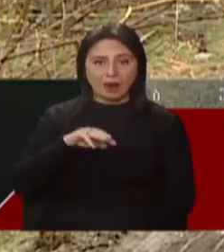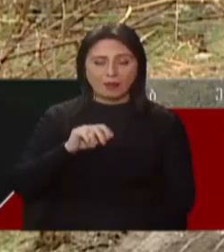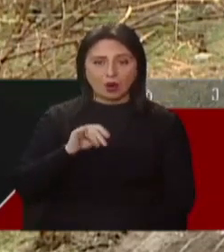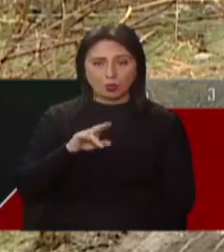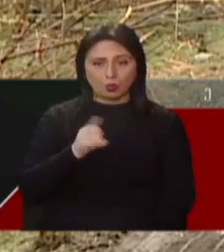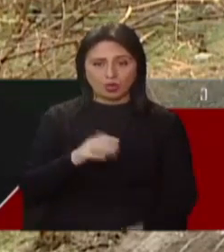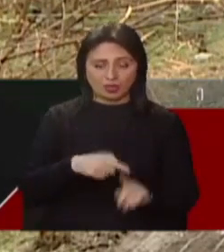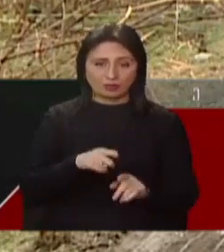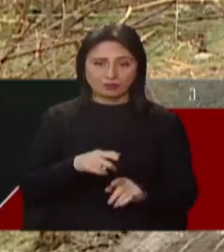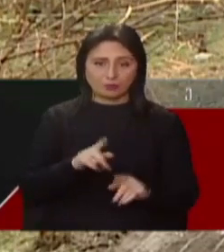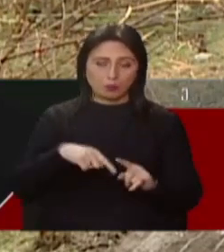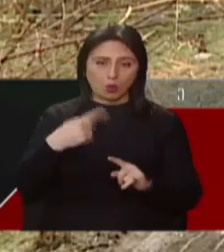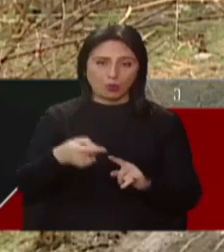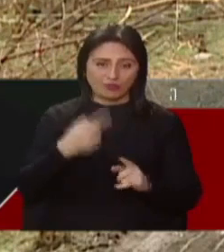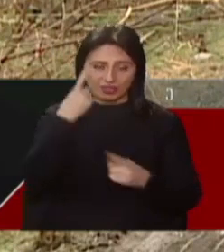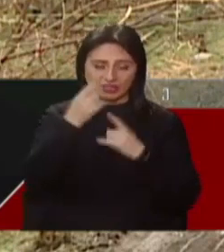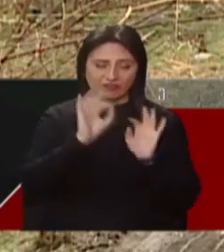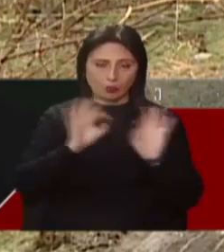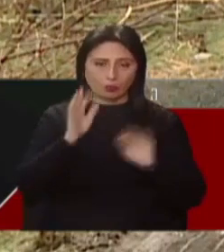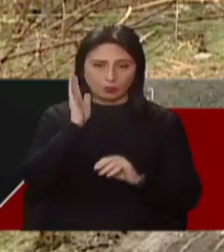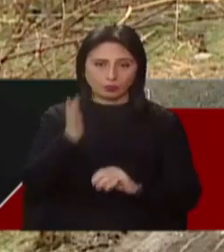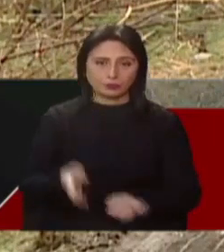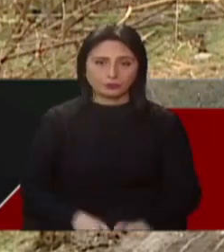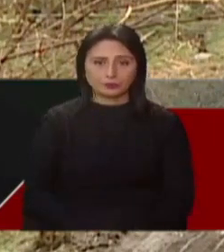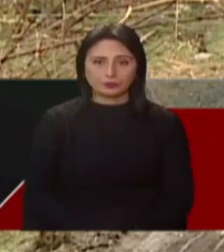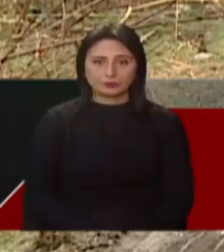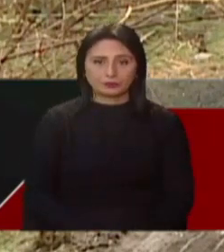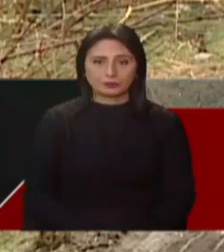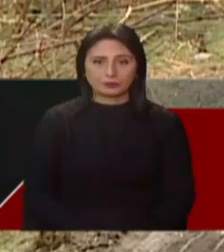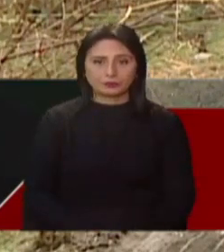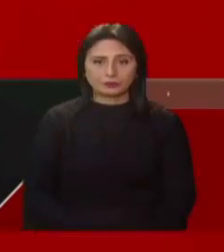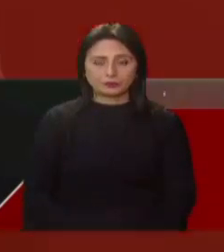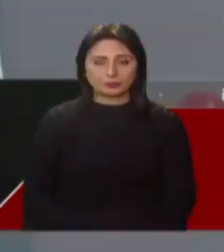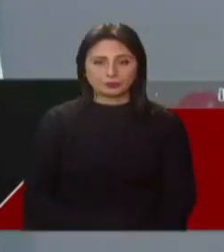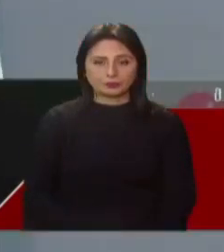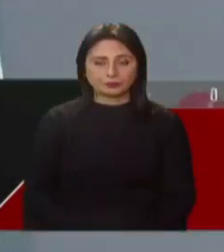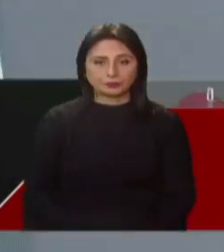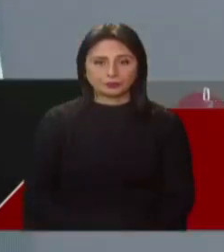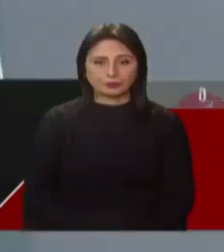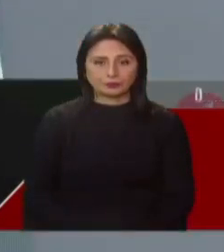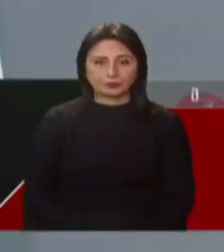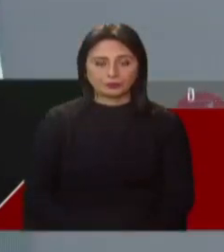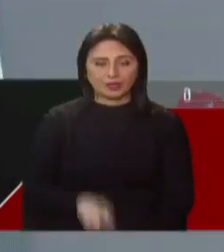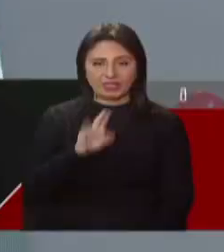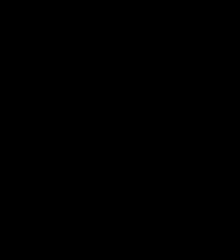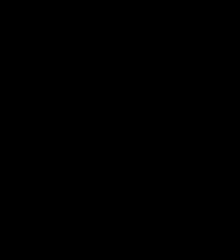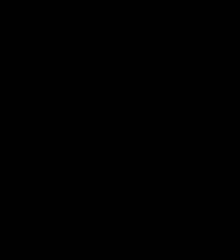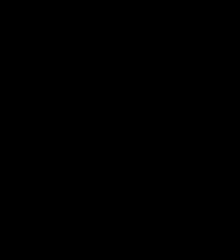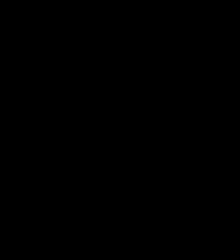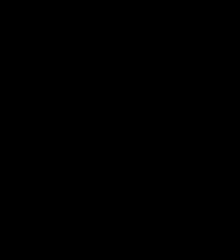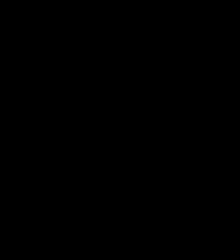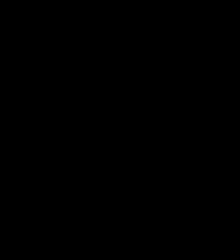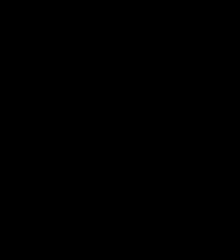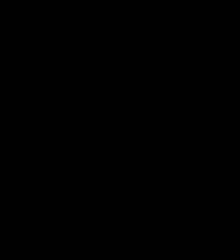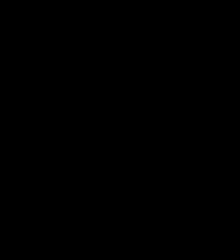amis shesakheb momdevno sainformatsio gamoshevebshi mogatsvit informatsias Ejana Didebashvili.